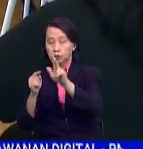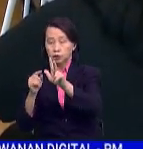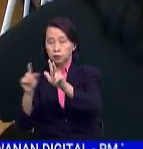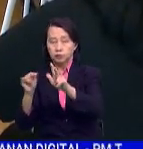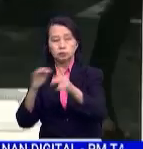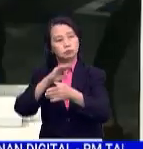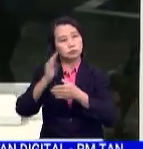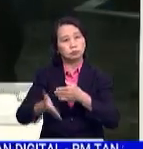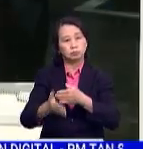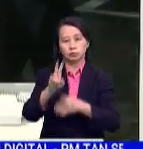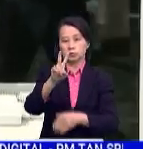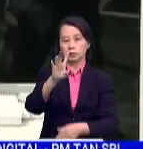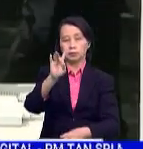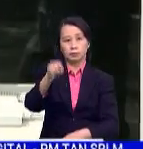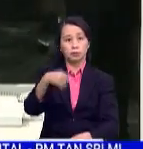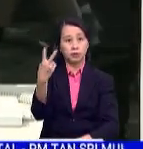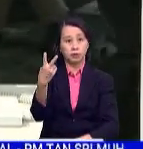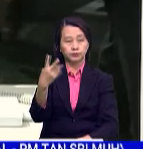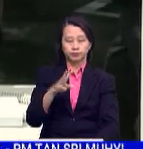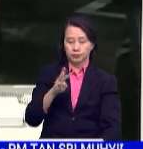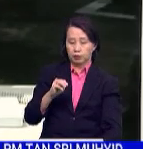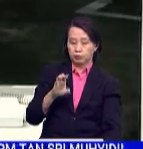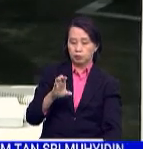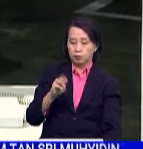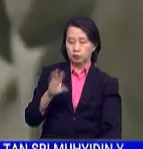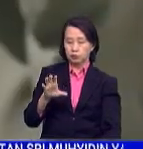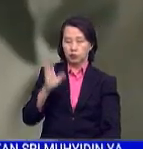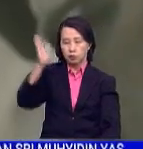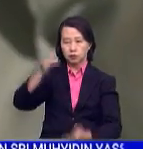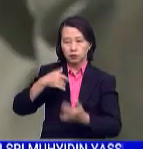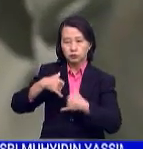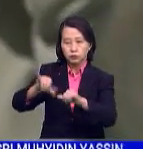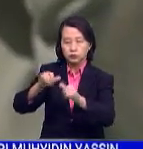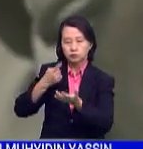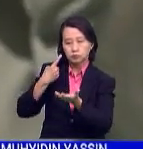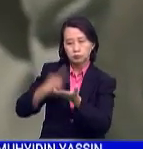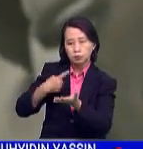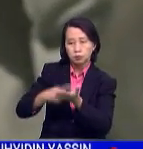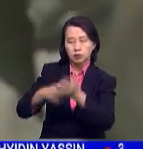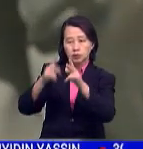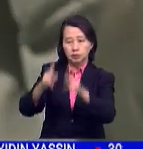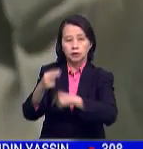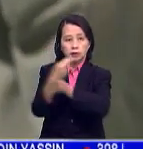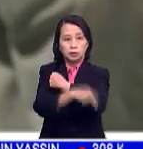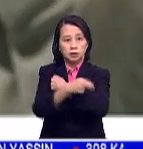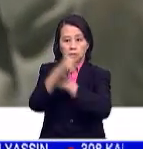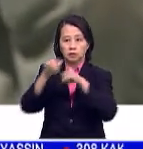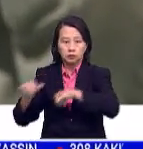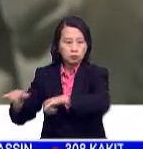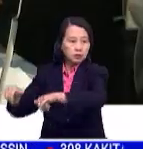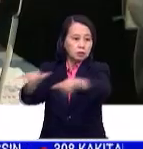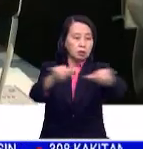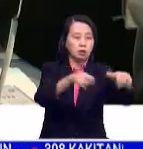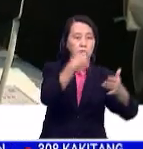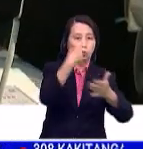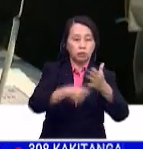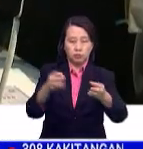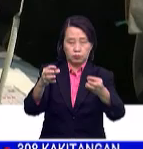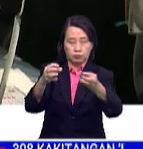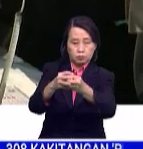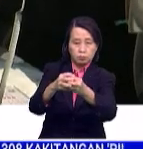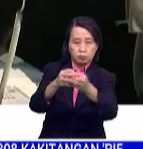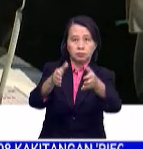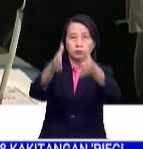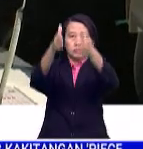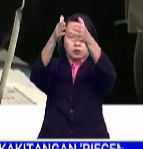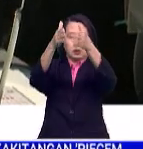28 Februari lalu. MCMC akan terus berbincang dengan pihak berkuasa negeri untuk menyeragamkan kos pemasangan menara